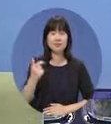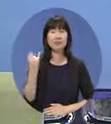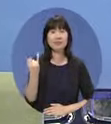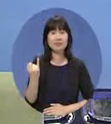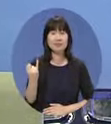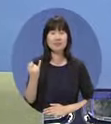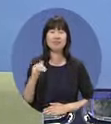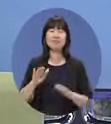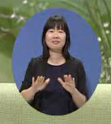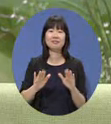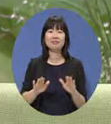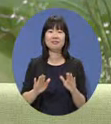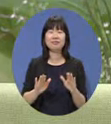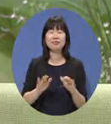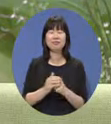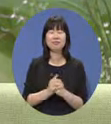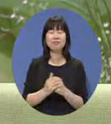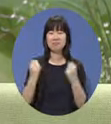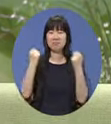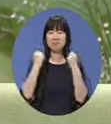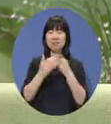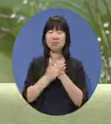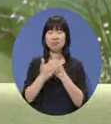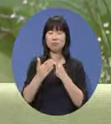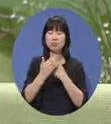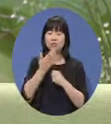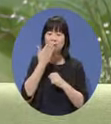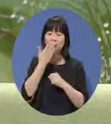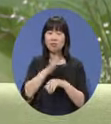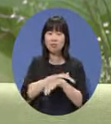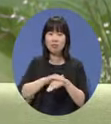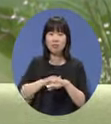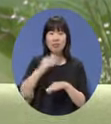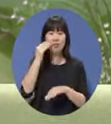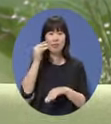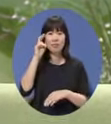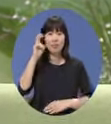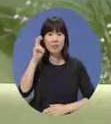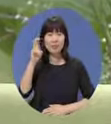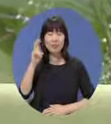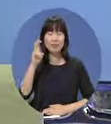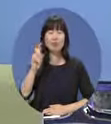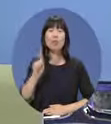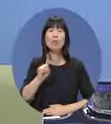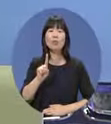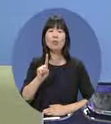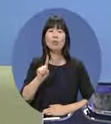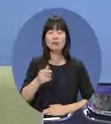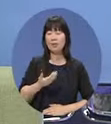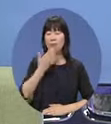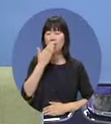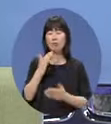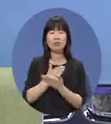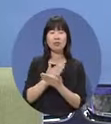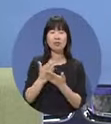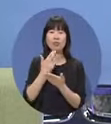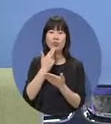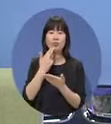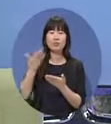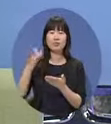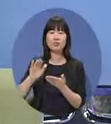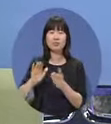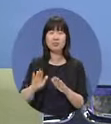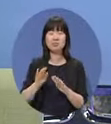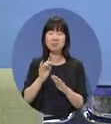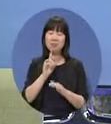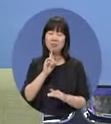우리 현서는 네. 어때요? 워낙 씩씩하니까 밥도 잘 네. 먹을 것 같은데 식습관은 좀 잘 잡혔어요? 먹는 건 안 가리는 편이에요. 네. 그런데 좀